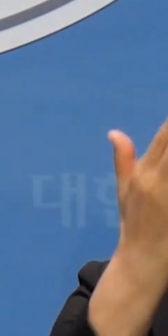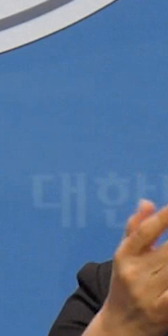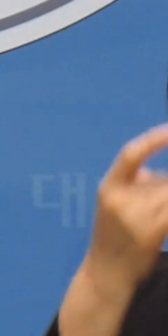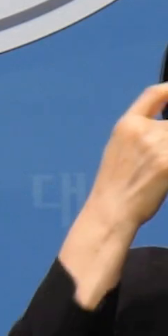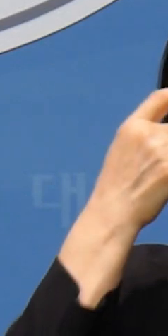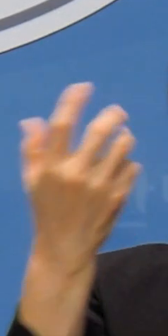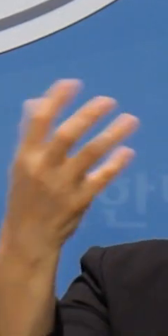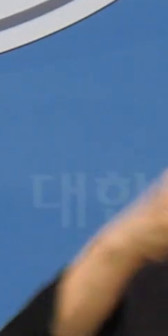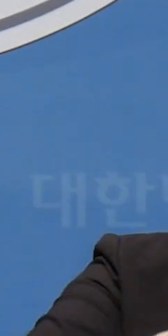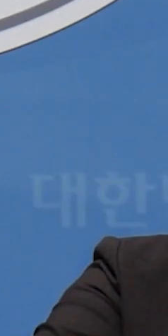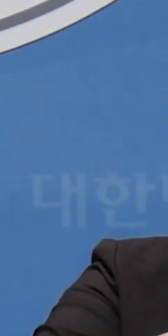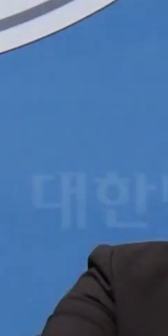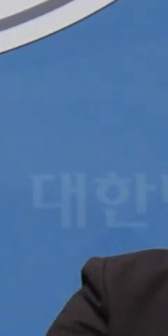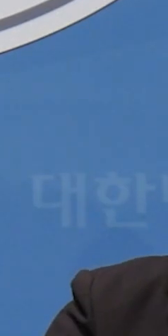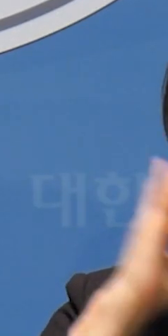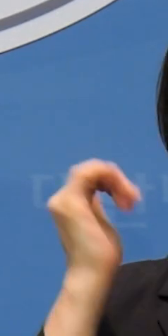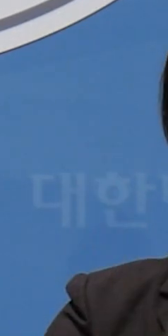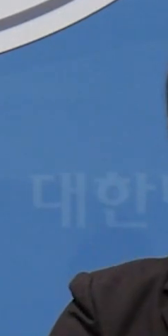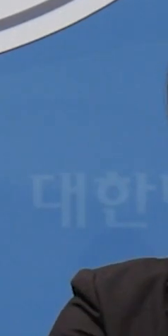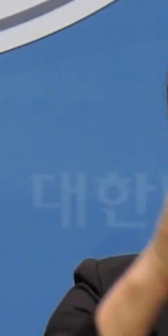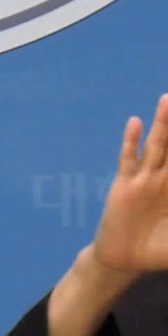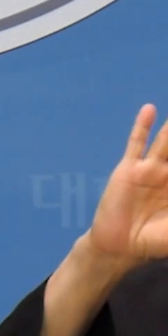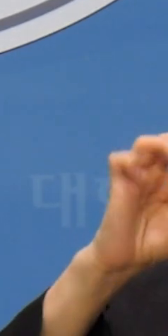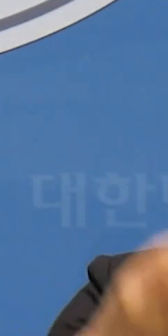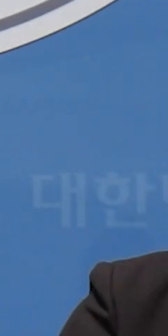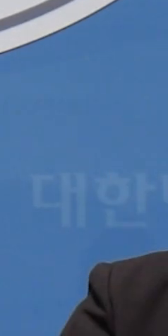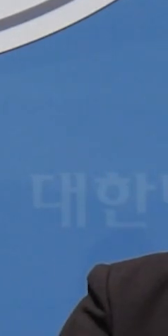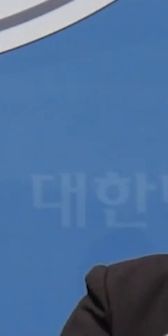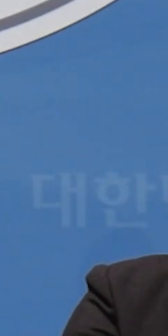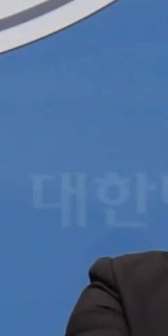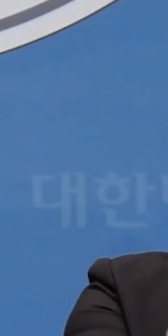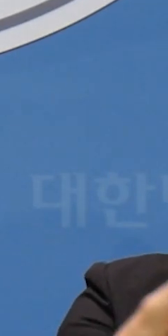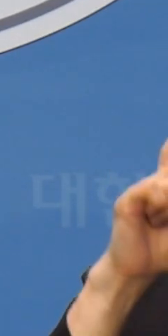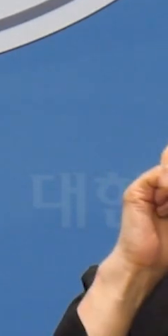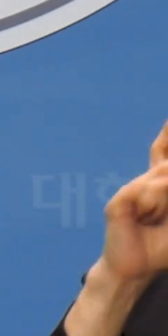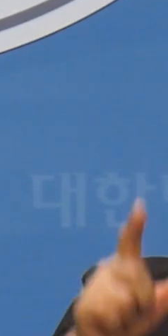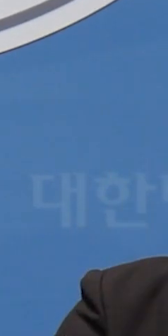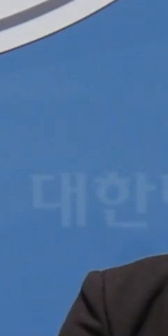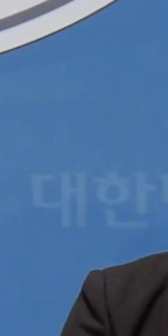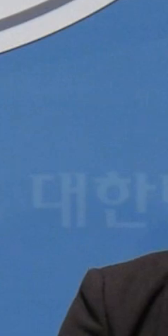담아 의정부시 을 출마를 선언합니다.